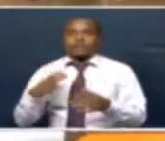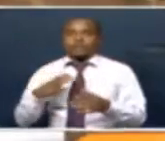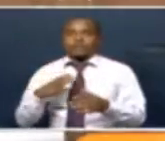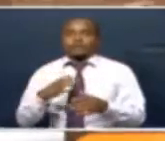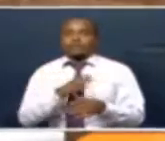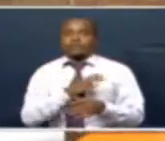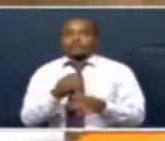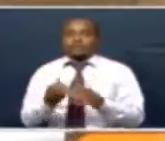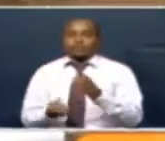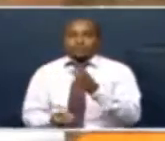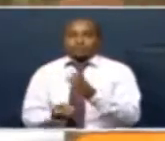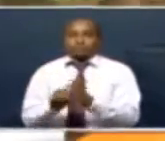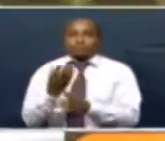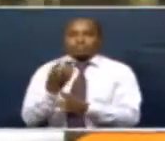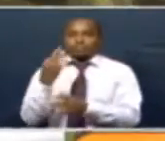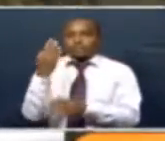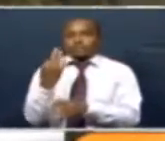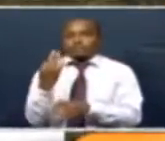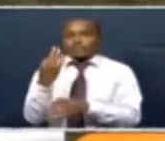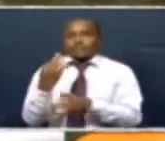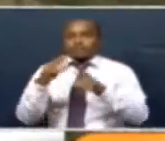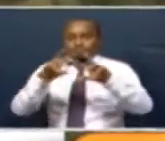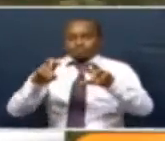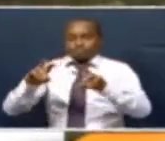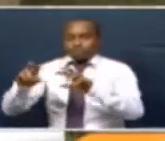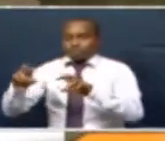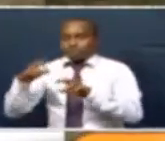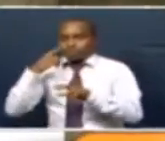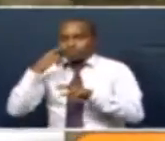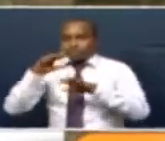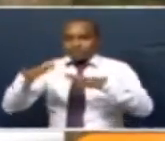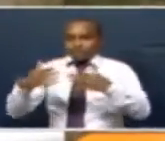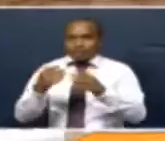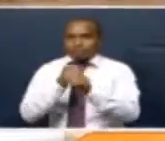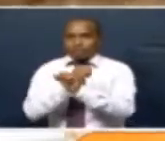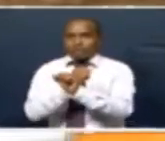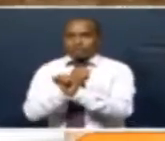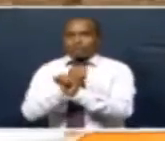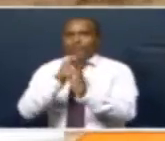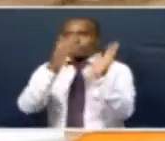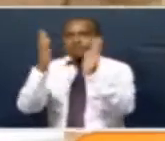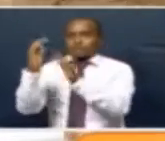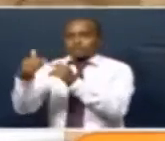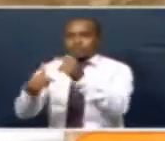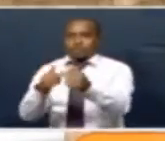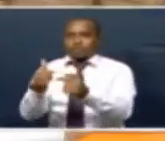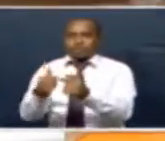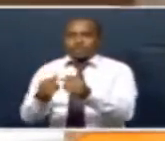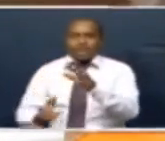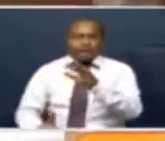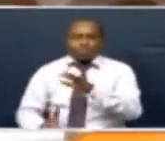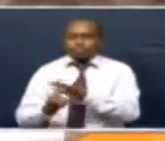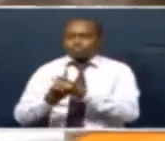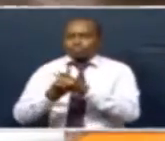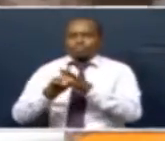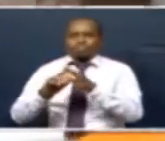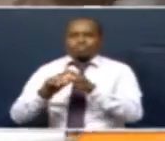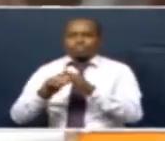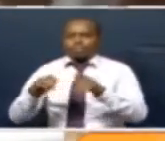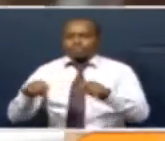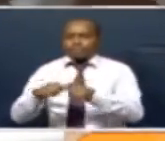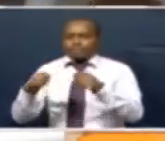Machi kuchunguza na kubaini jinsi uhifadhi na ulinzi wa misitu nchini unavyoendelea, imedokeza uovu mkubwa kwenye idara ya misitu